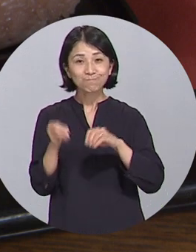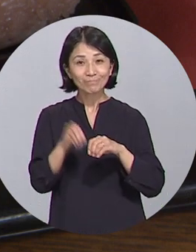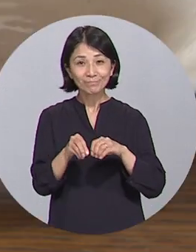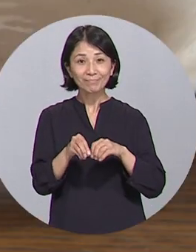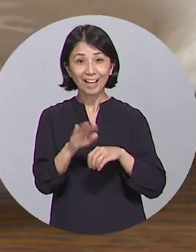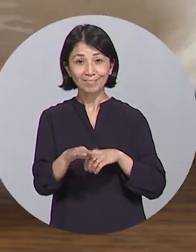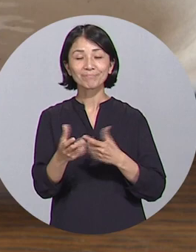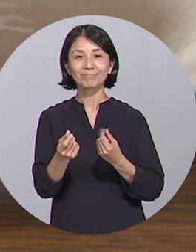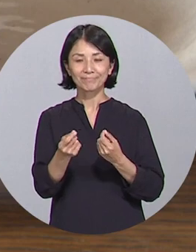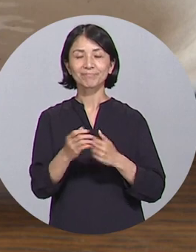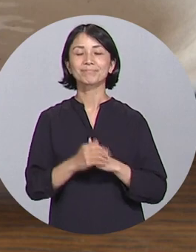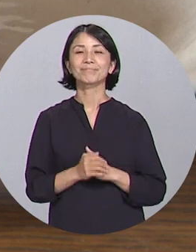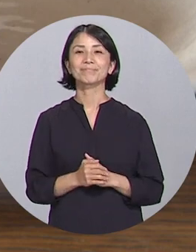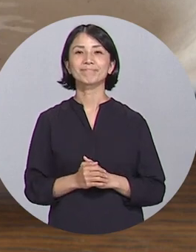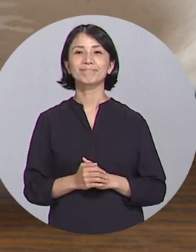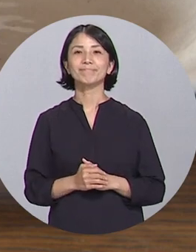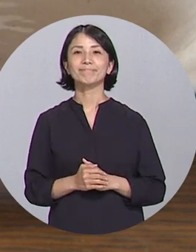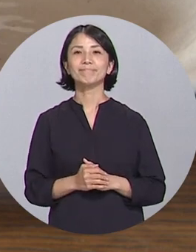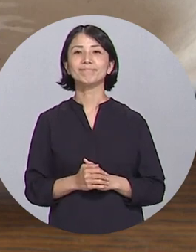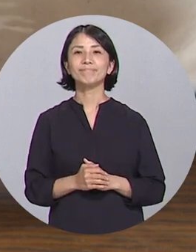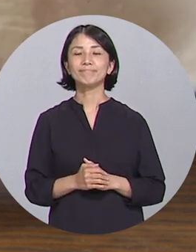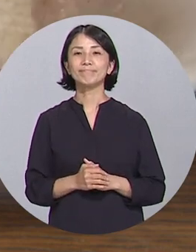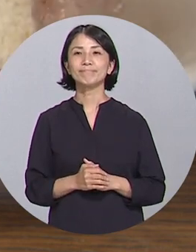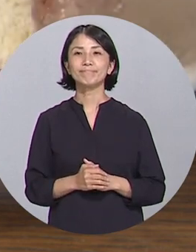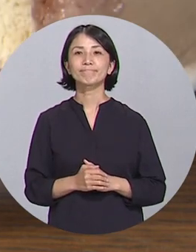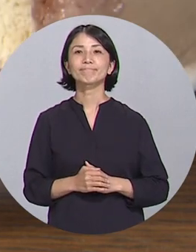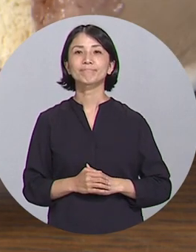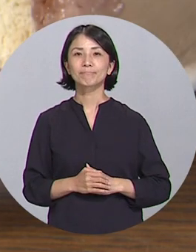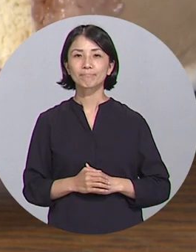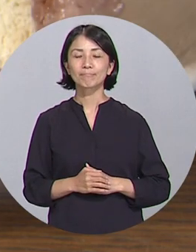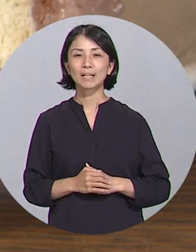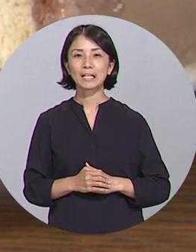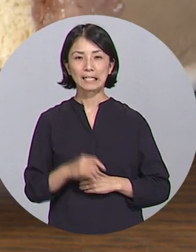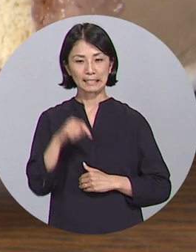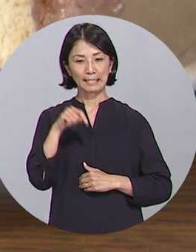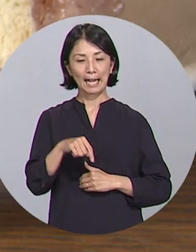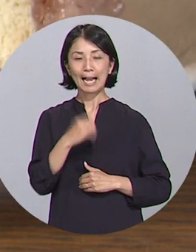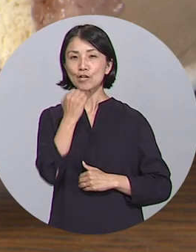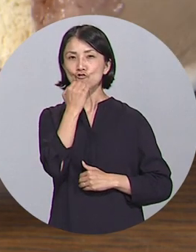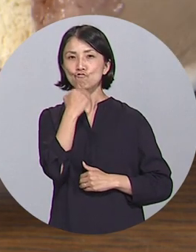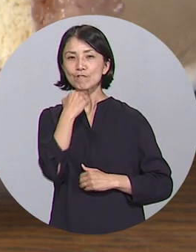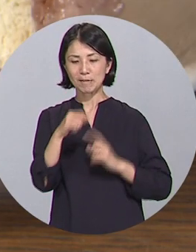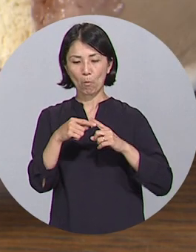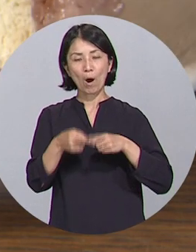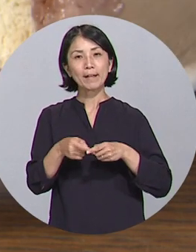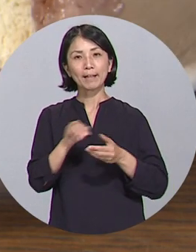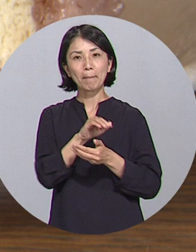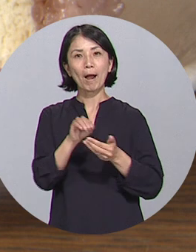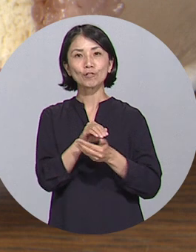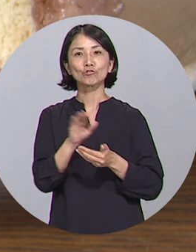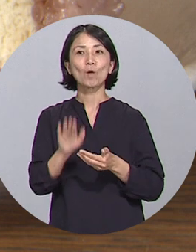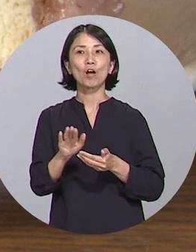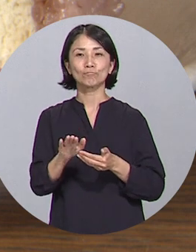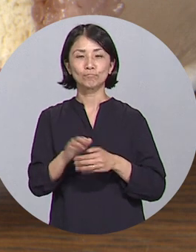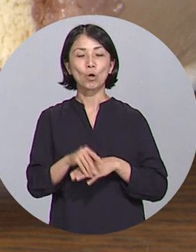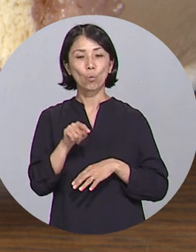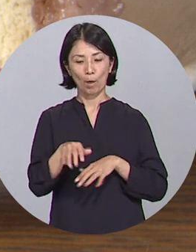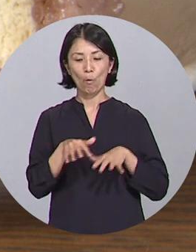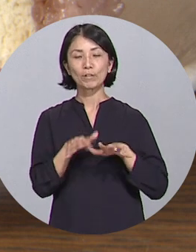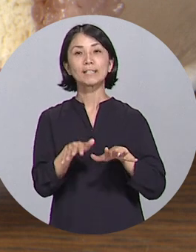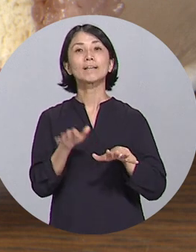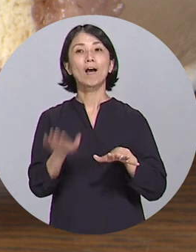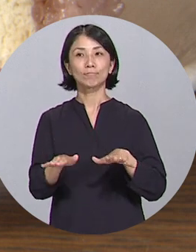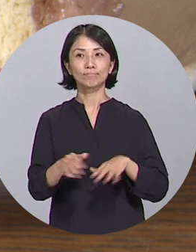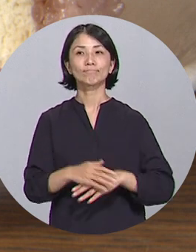ね。 木村屋さんでは、あんの中に栗を入れた伊賀栗饅頭も開発。こちらも人気商